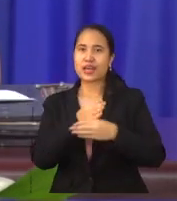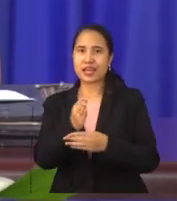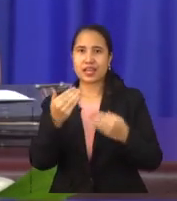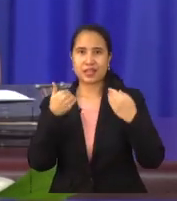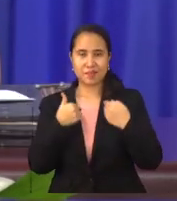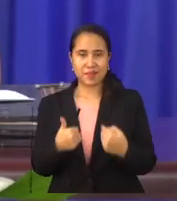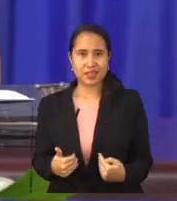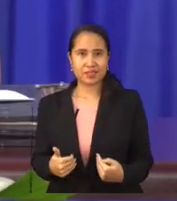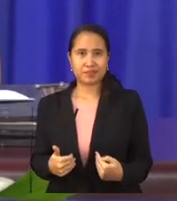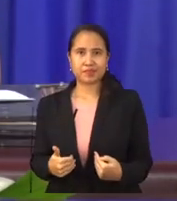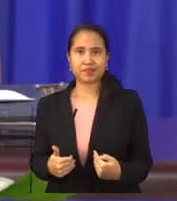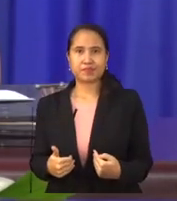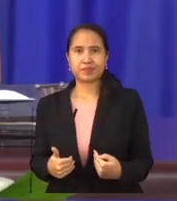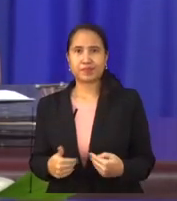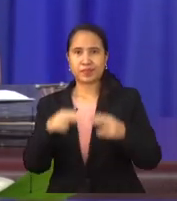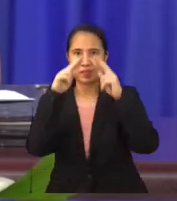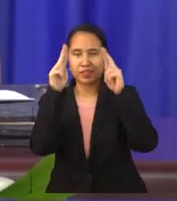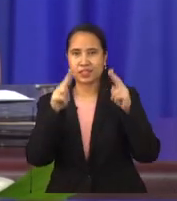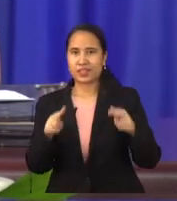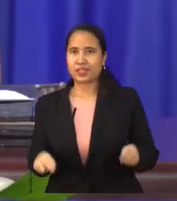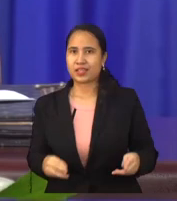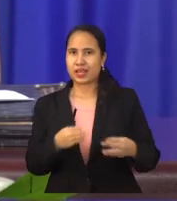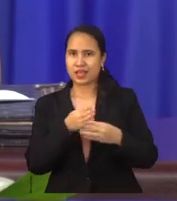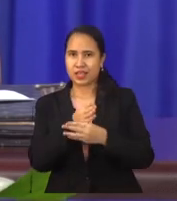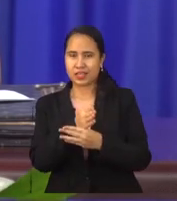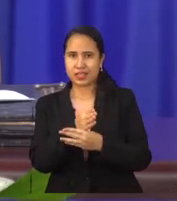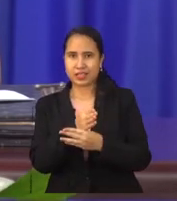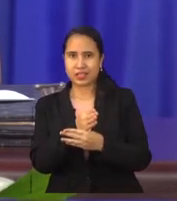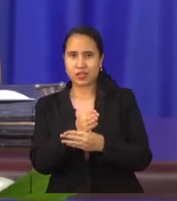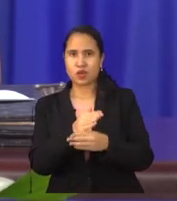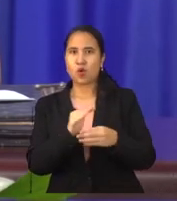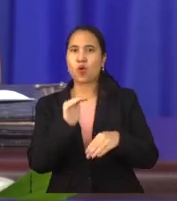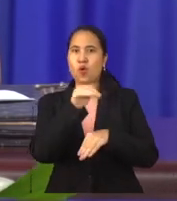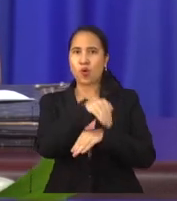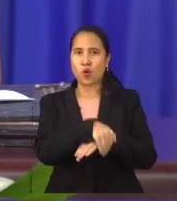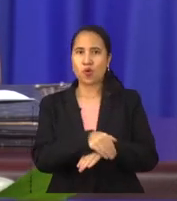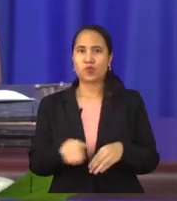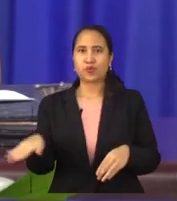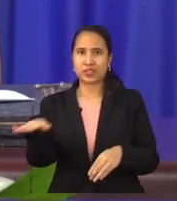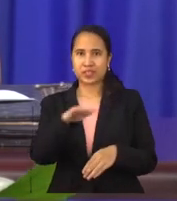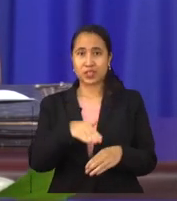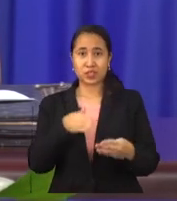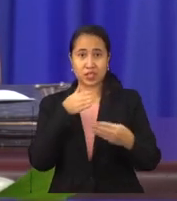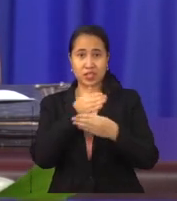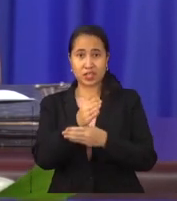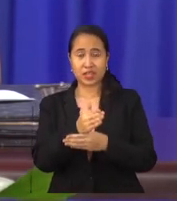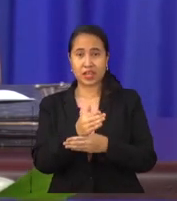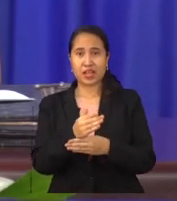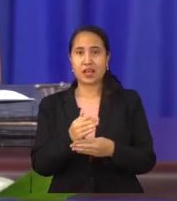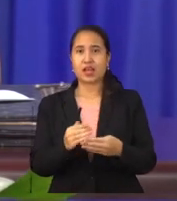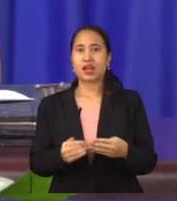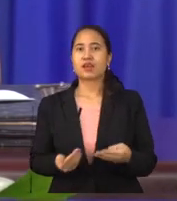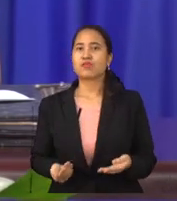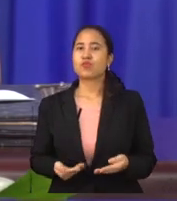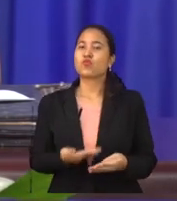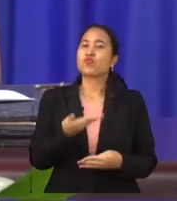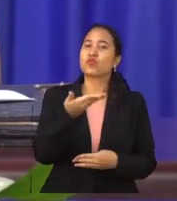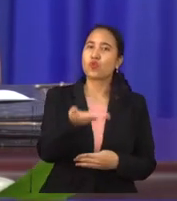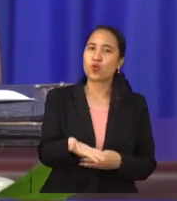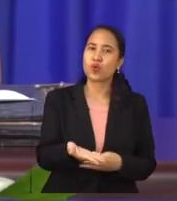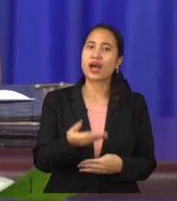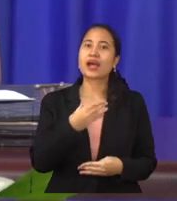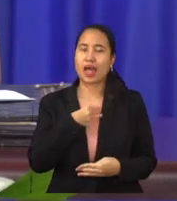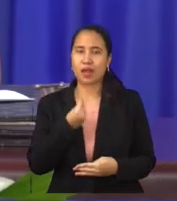gebleken dat het internationaal recht boven het nationaal recht voorrang heeft. Verwijzen hierbij naar de vonnissen van